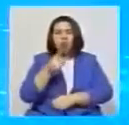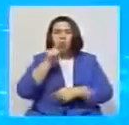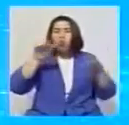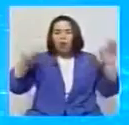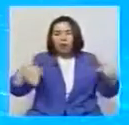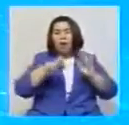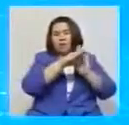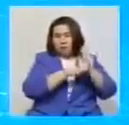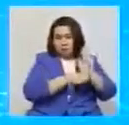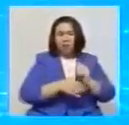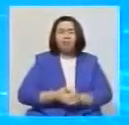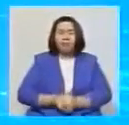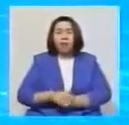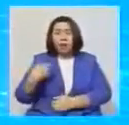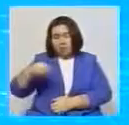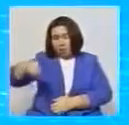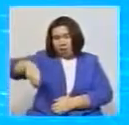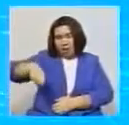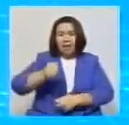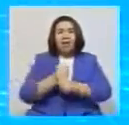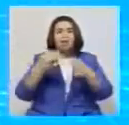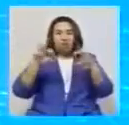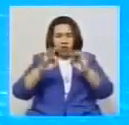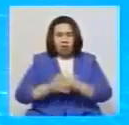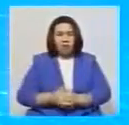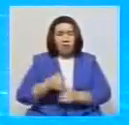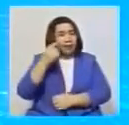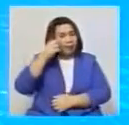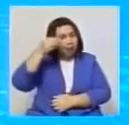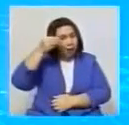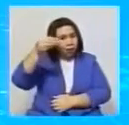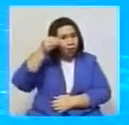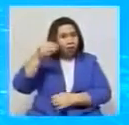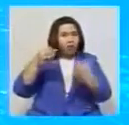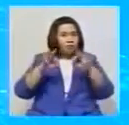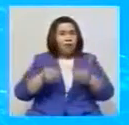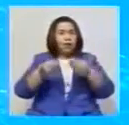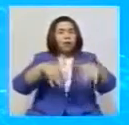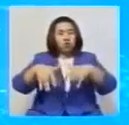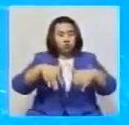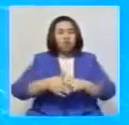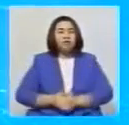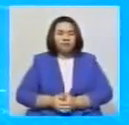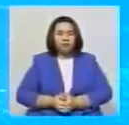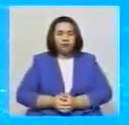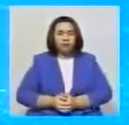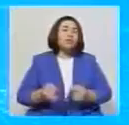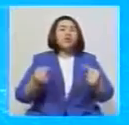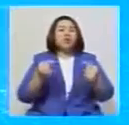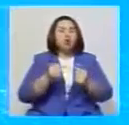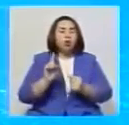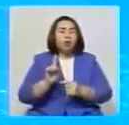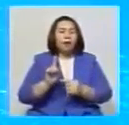ยบริการเปิดทำบัตรเครดิตฟรีการให้บริการตรวจวัดสายตาฟรีแก่ประชาชนขณะที่ทางด้านโซนศาสตร์พระ